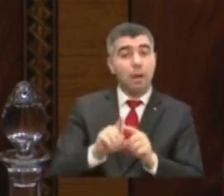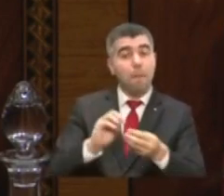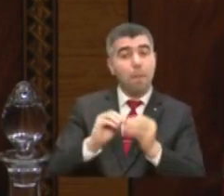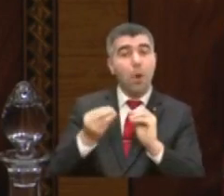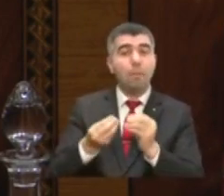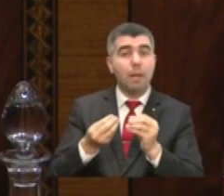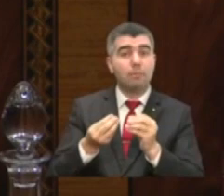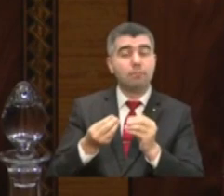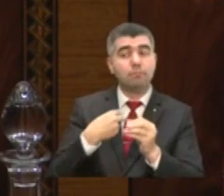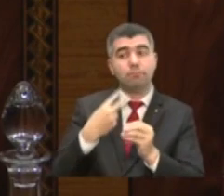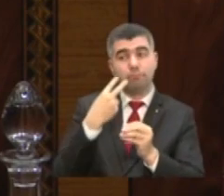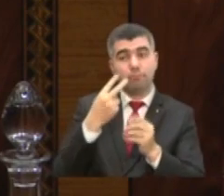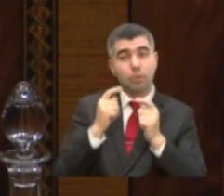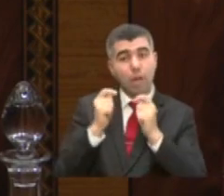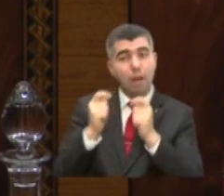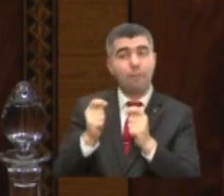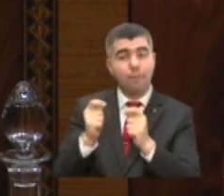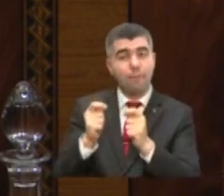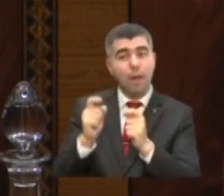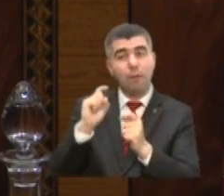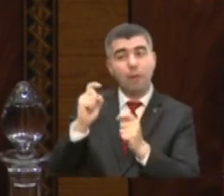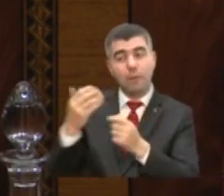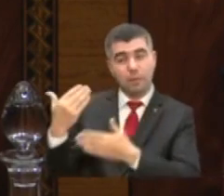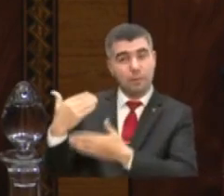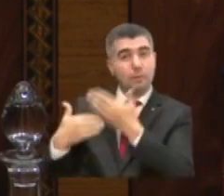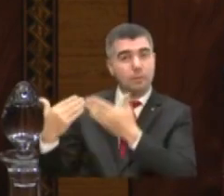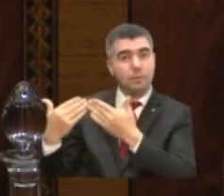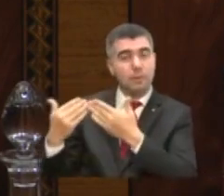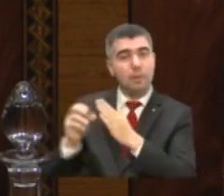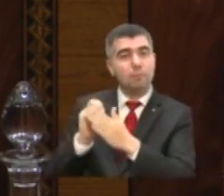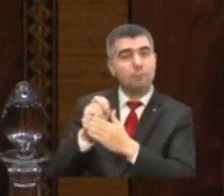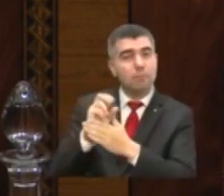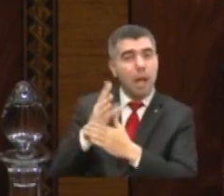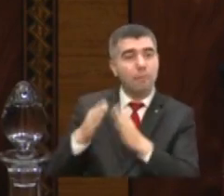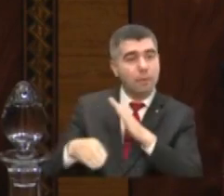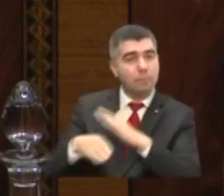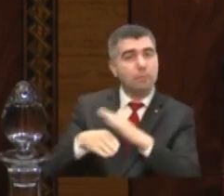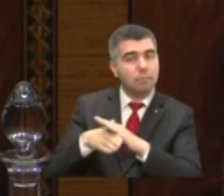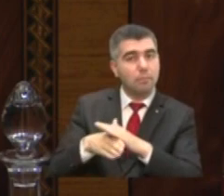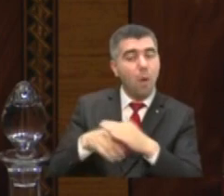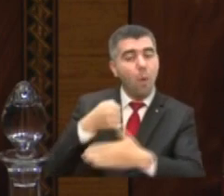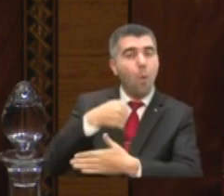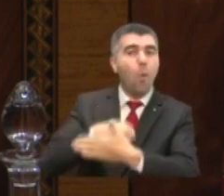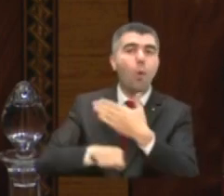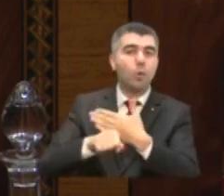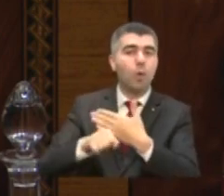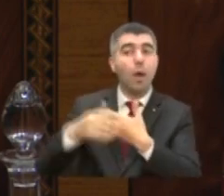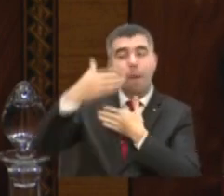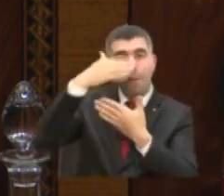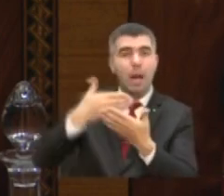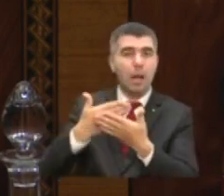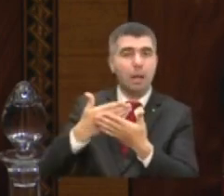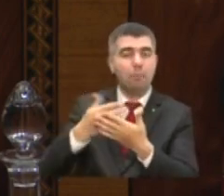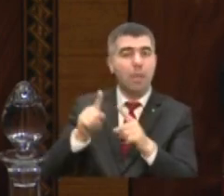يعيشها المغرب وعشناها في الشهور الأخيرة، ألا وهي الهجرة، الهجرة ديال الأولاد المغاربة،